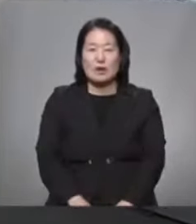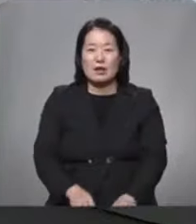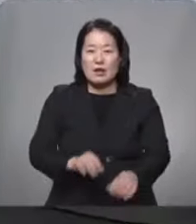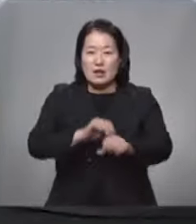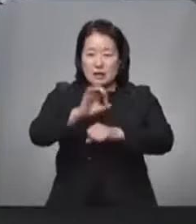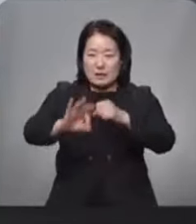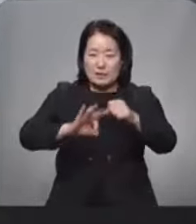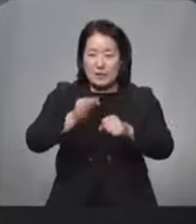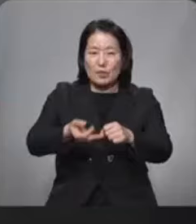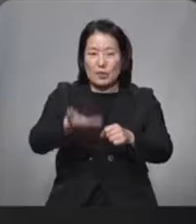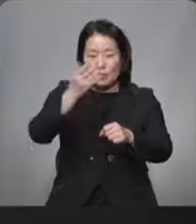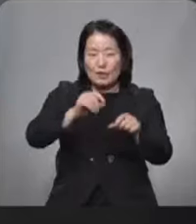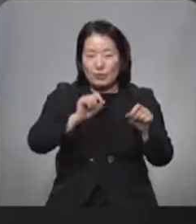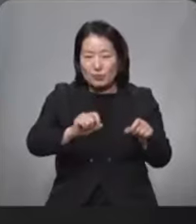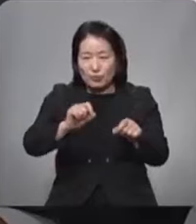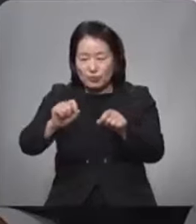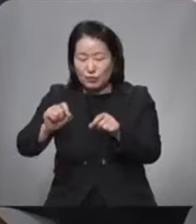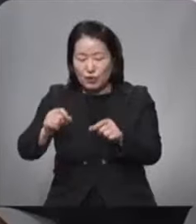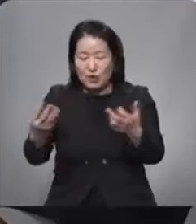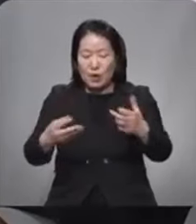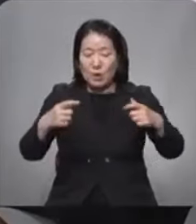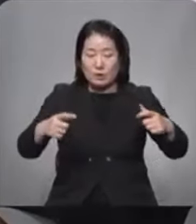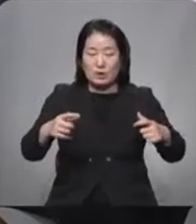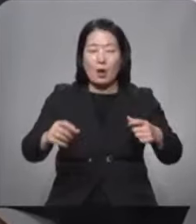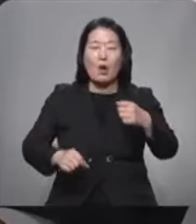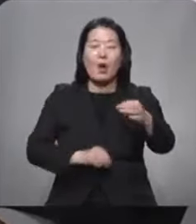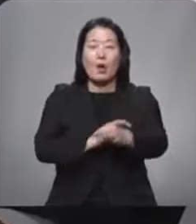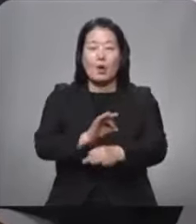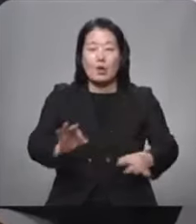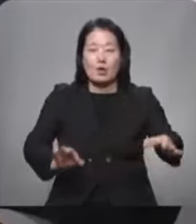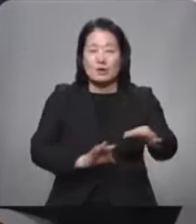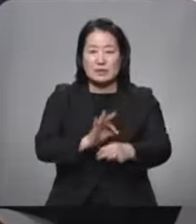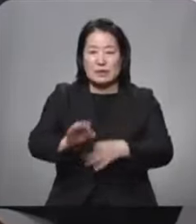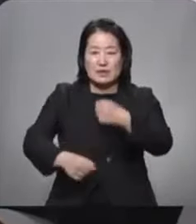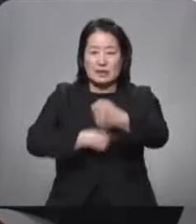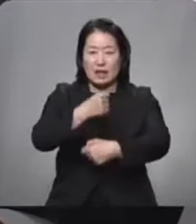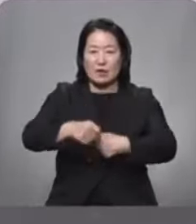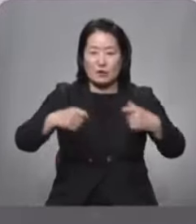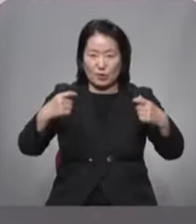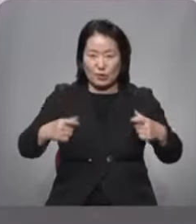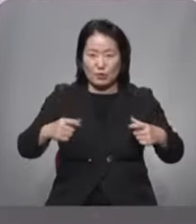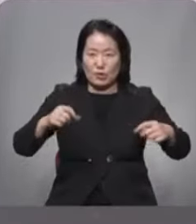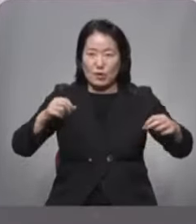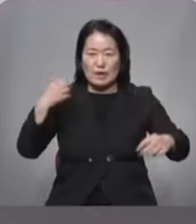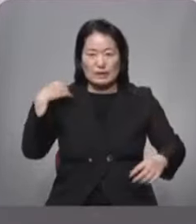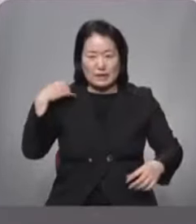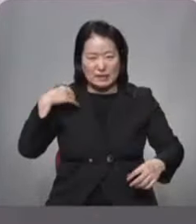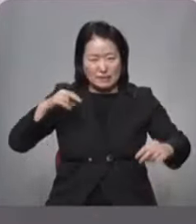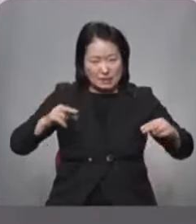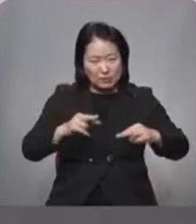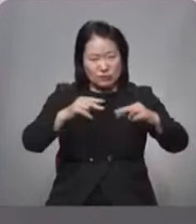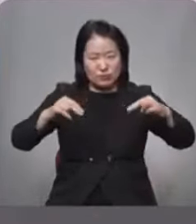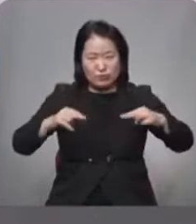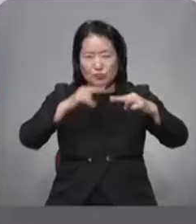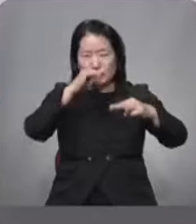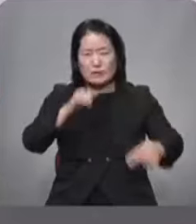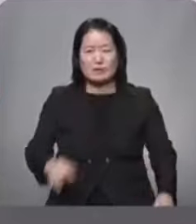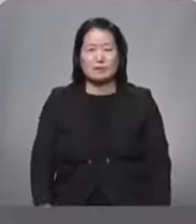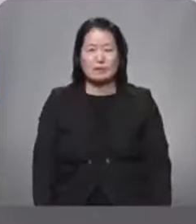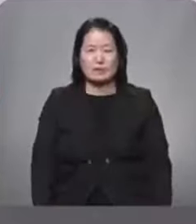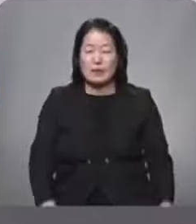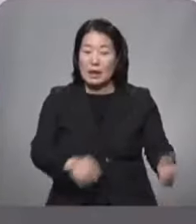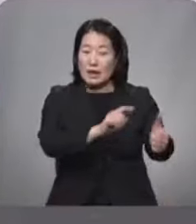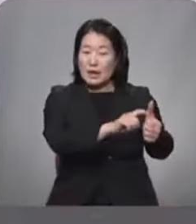상태에 빠진 강원 경제자유구역에 대해서도 책임공방을 이어갔습니다 께는